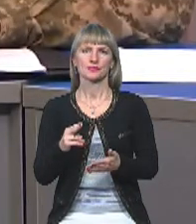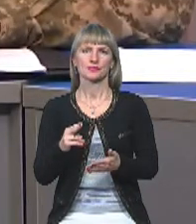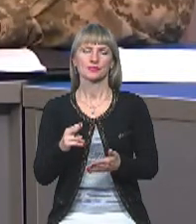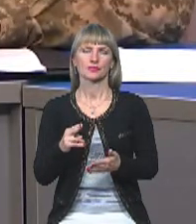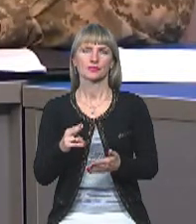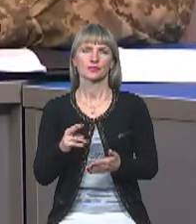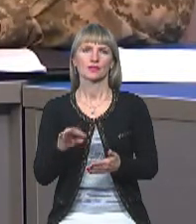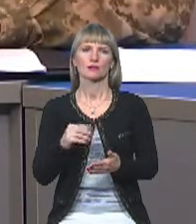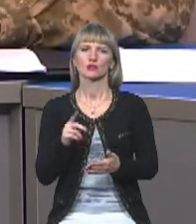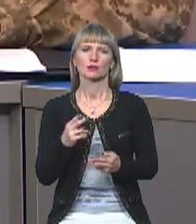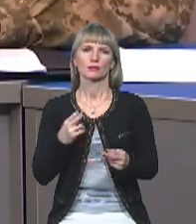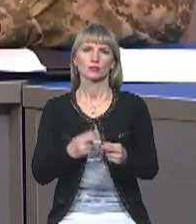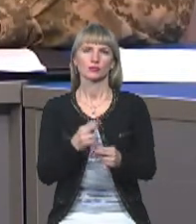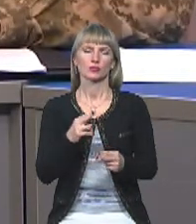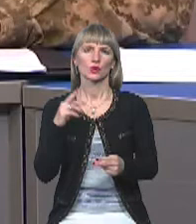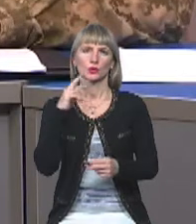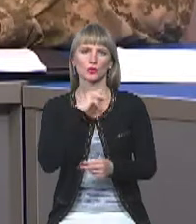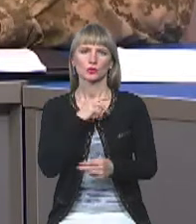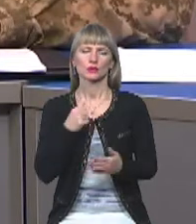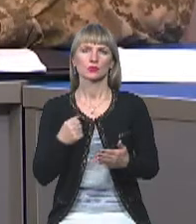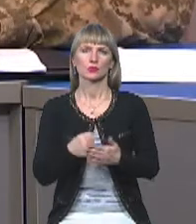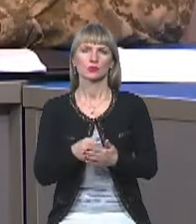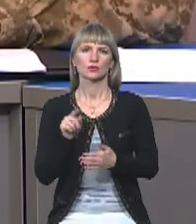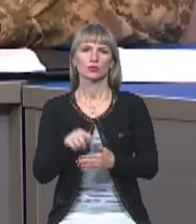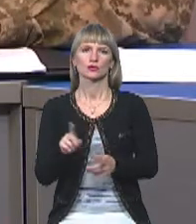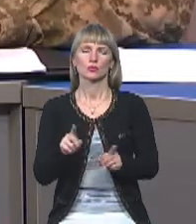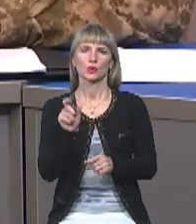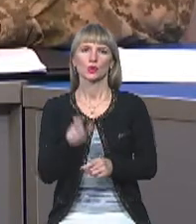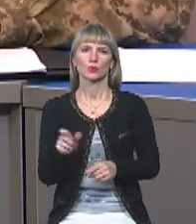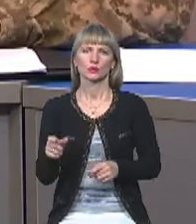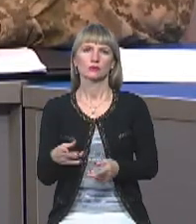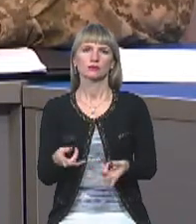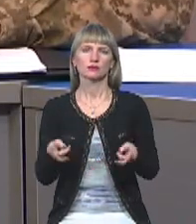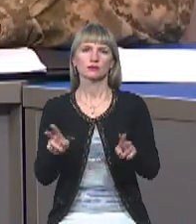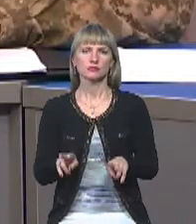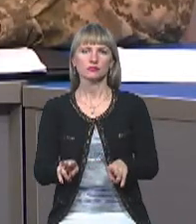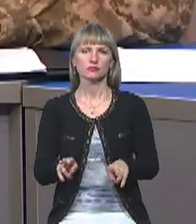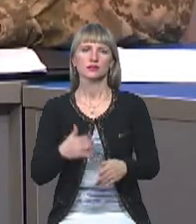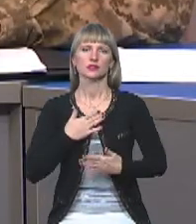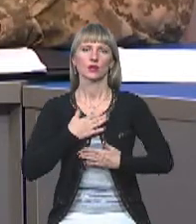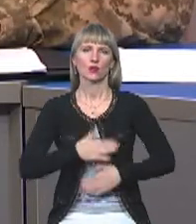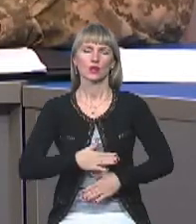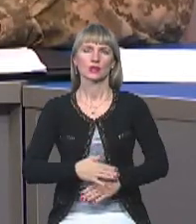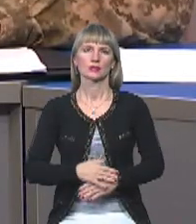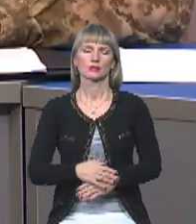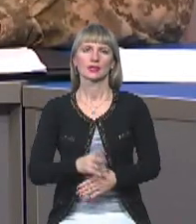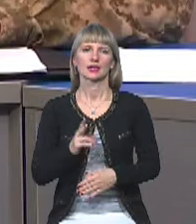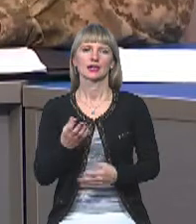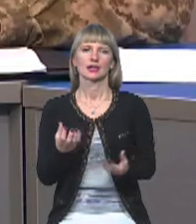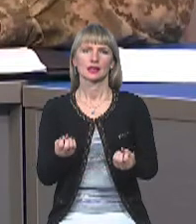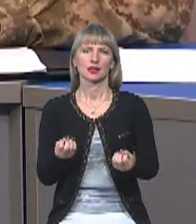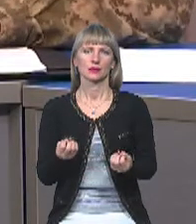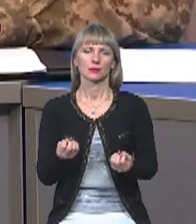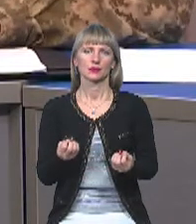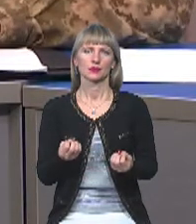від, щоб запобігти від отруєння до того, щоб люди залишилися задоволеними. Крім, скажімо